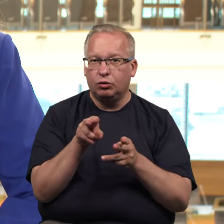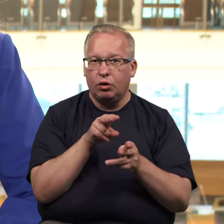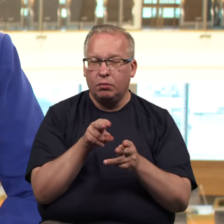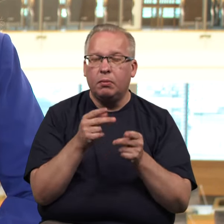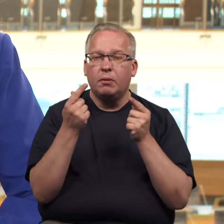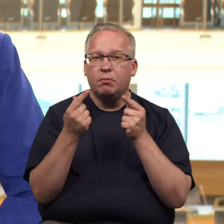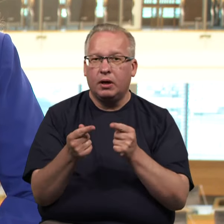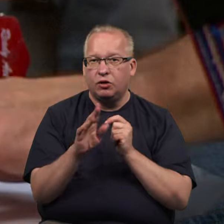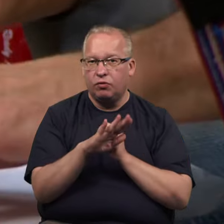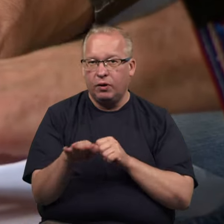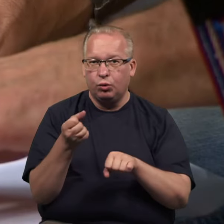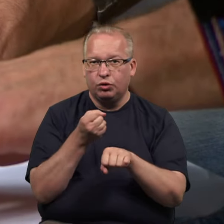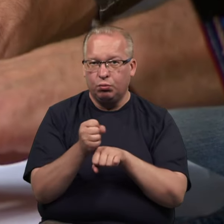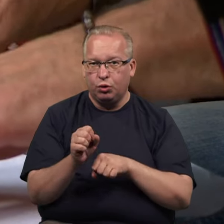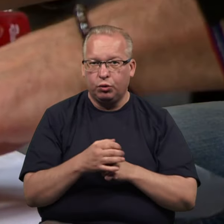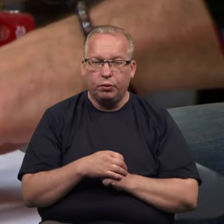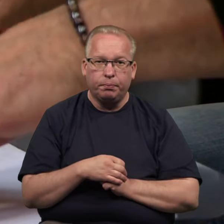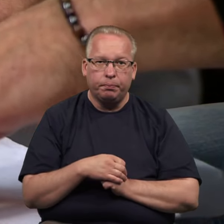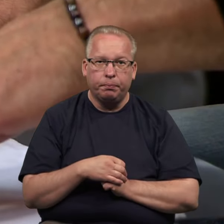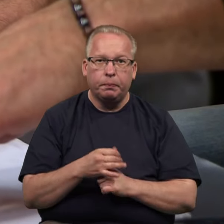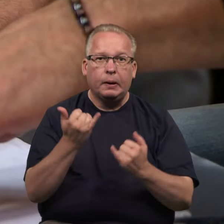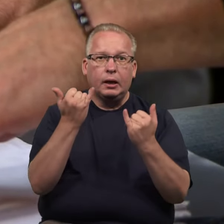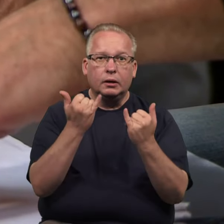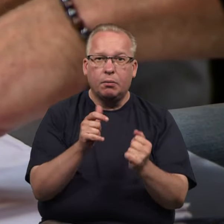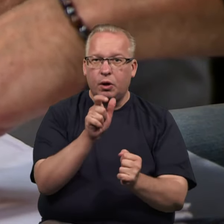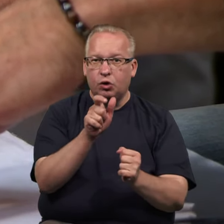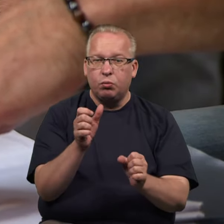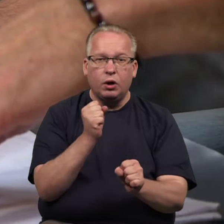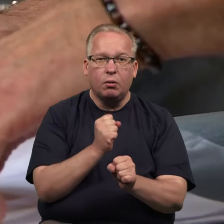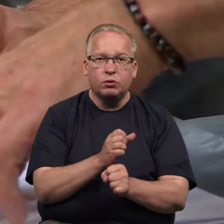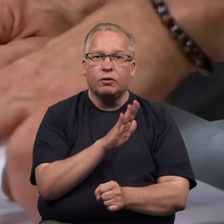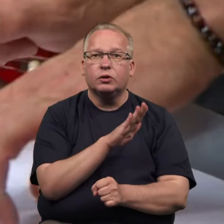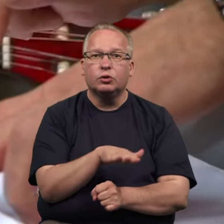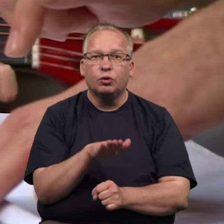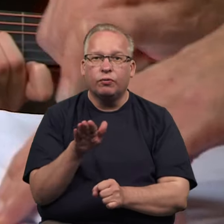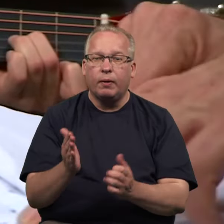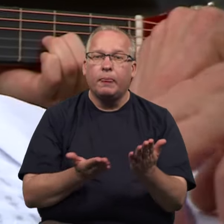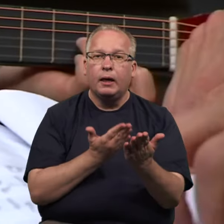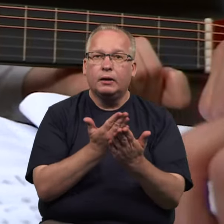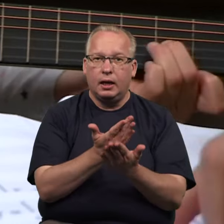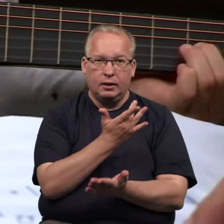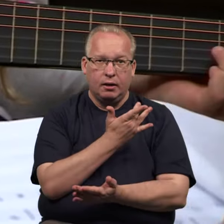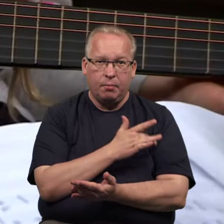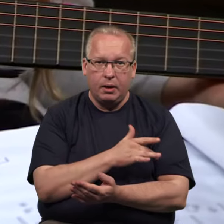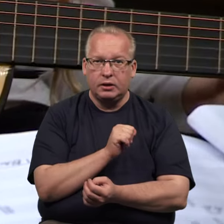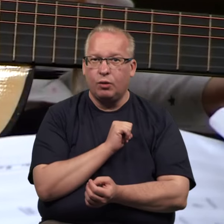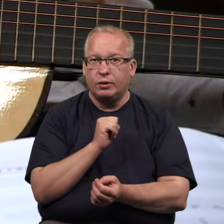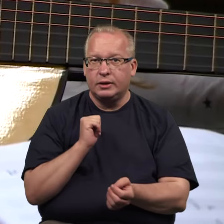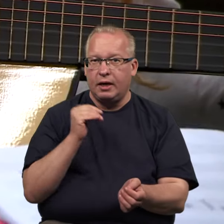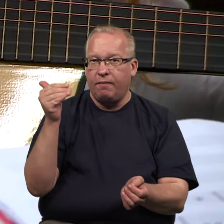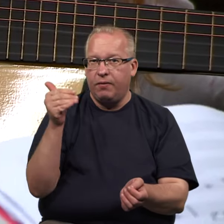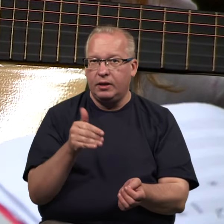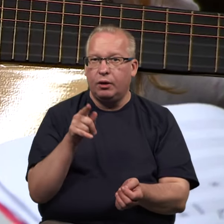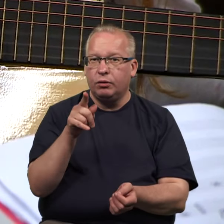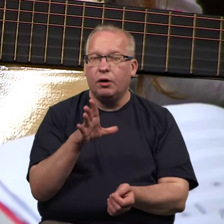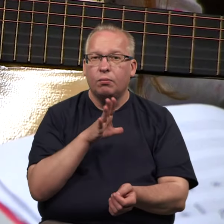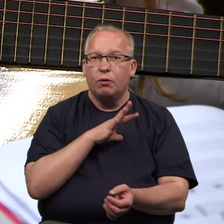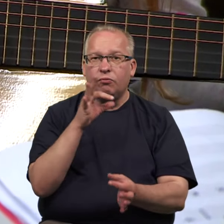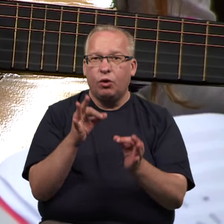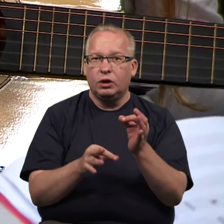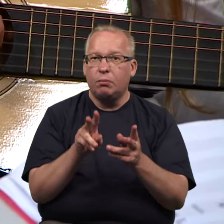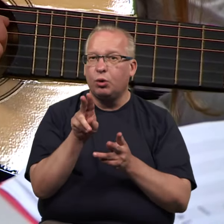prieš vaikus. Šiuo metu asmenims draudžiama dirbti su vaikais, teikti paslaugas, savanoriauti, jei jie buvo teisti